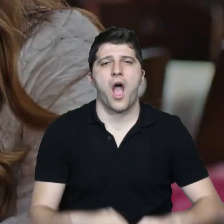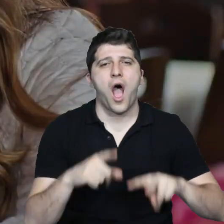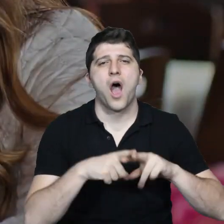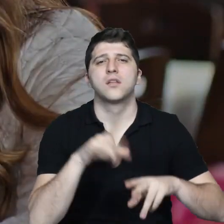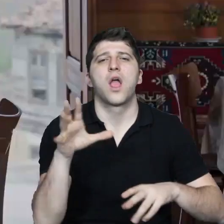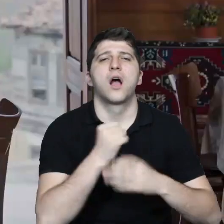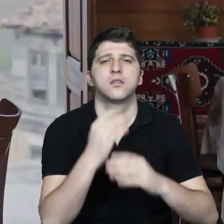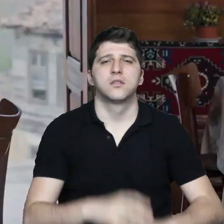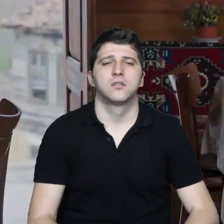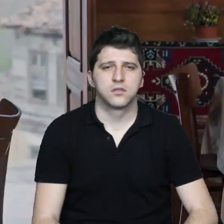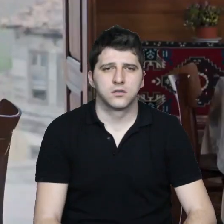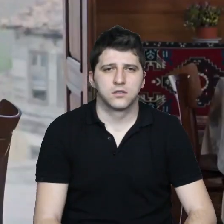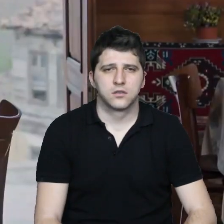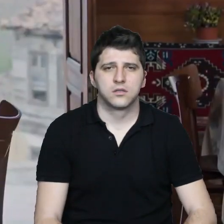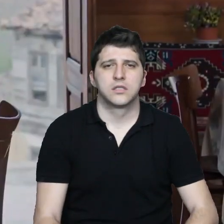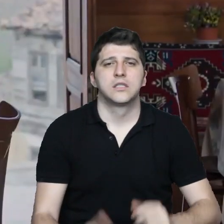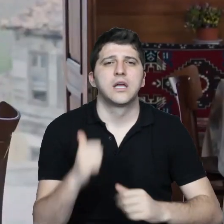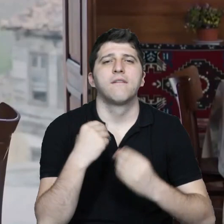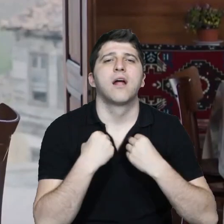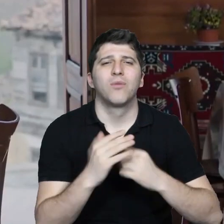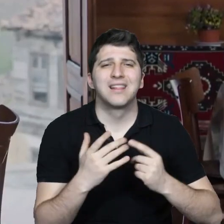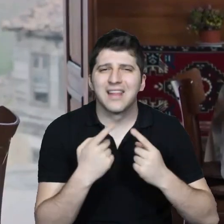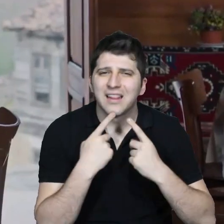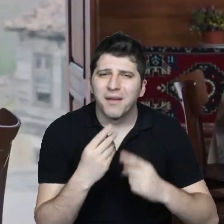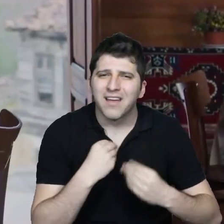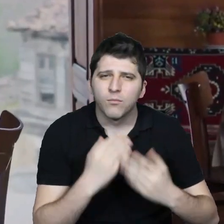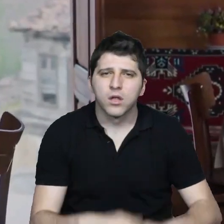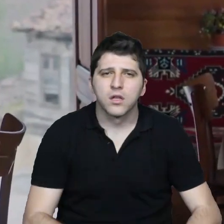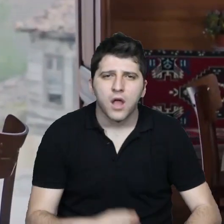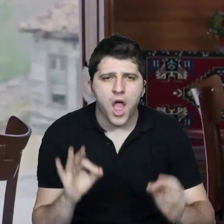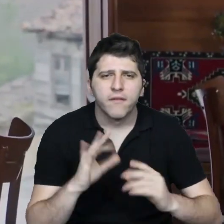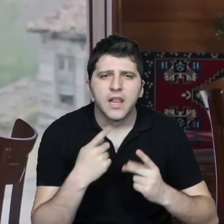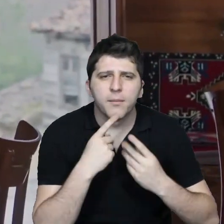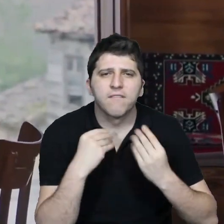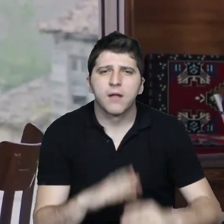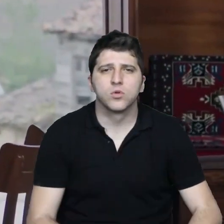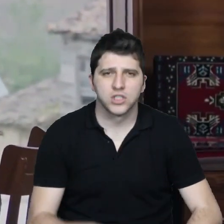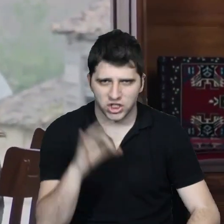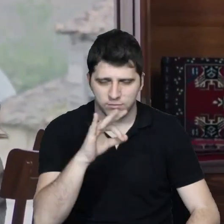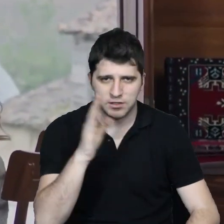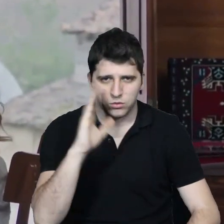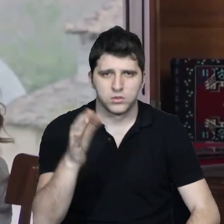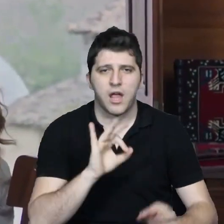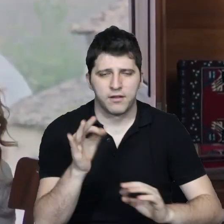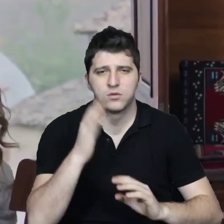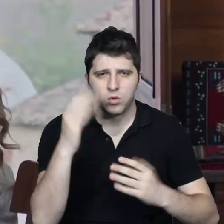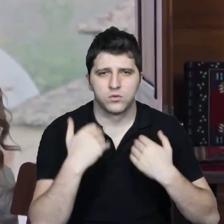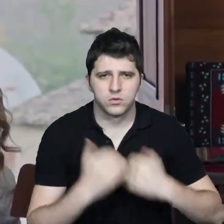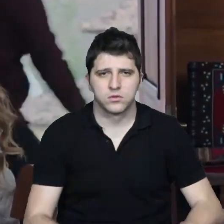elimizden aldı. Geri de vermiyor. Ne demek vermiyor ya? Evet ya, ne demek vermiyor? Şimdi gidiyoruz. Evet